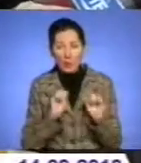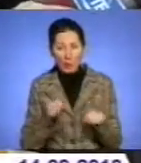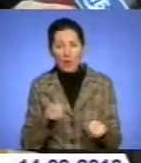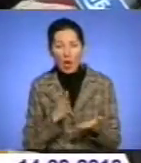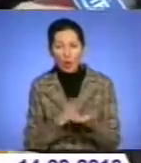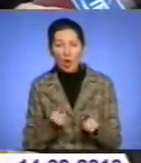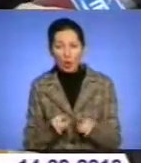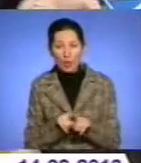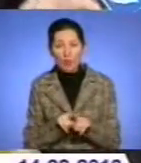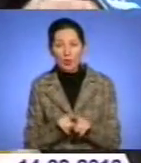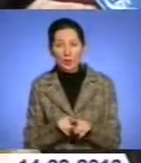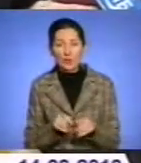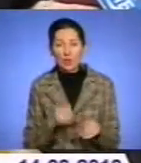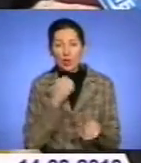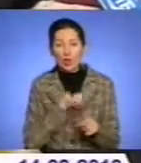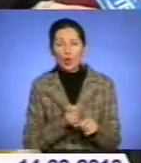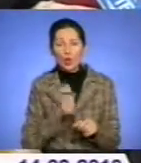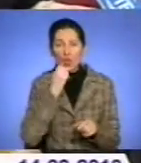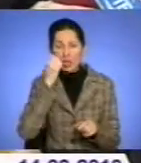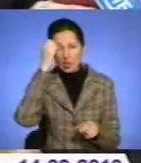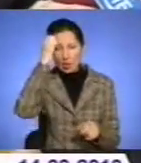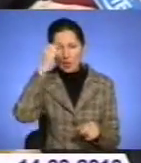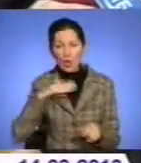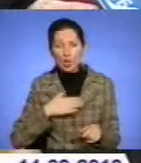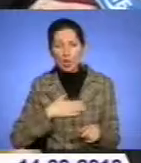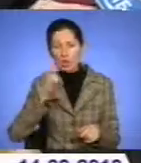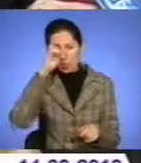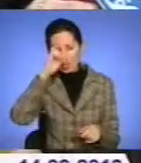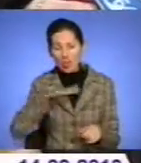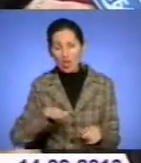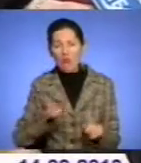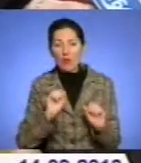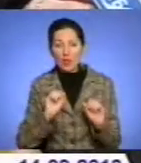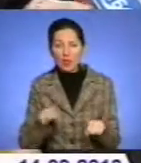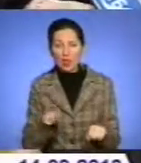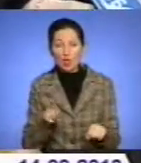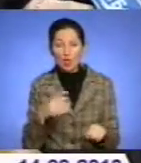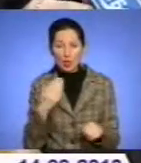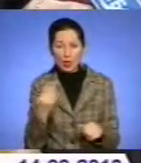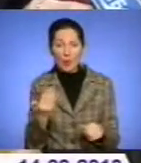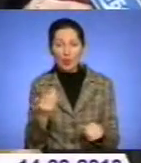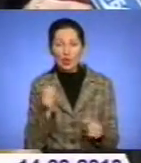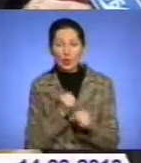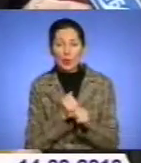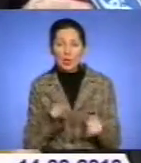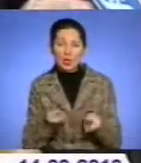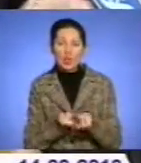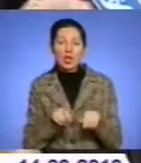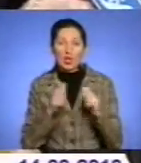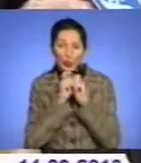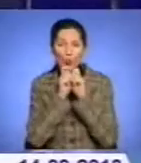ну, в основному то дочка буде. Дуже дякую нашій державі, нашій владі за те, що нам зробила такий презент.